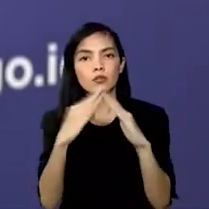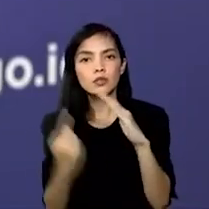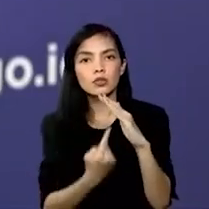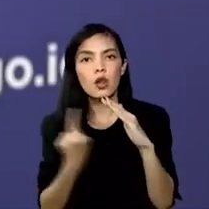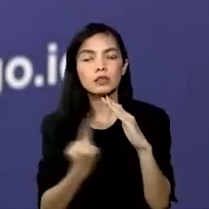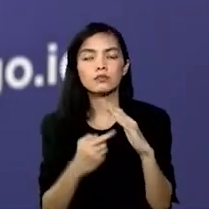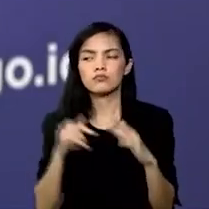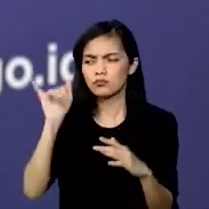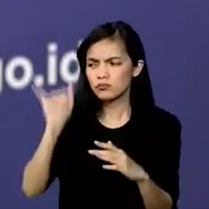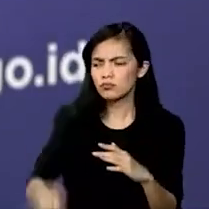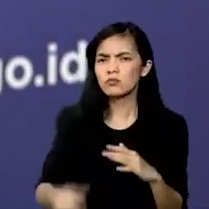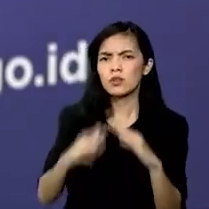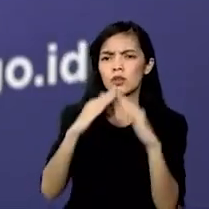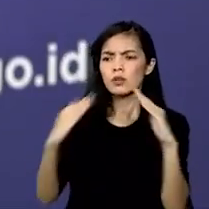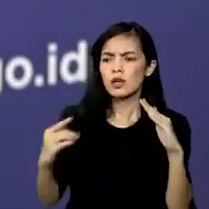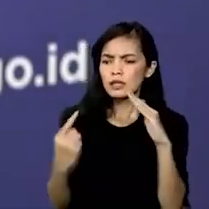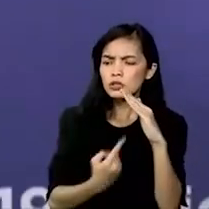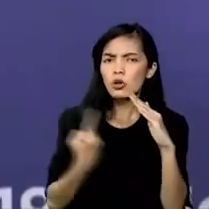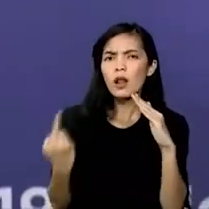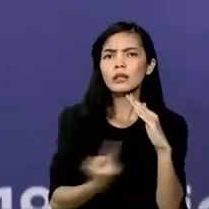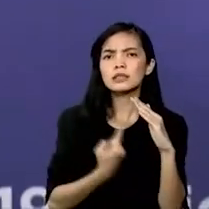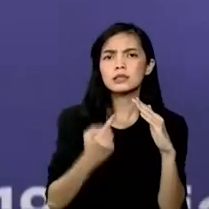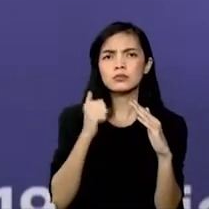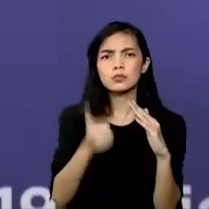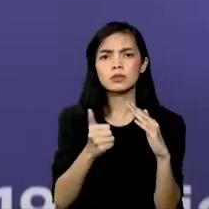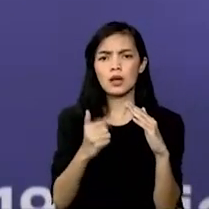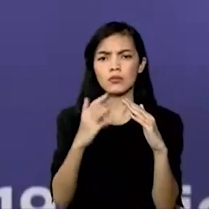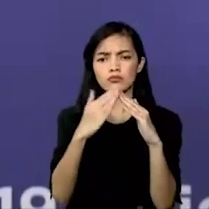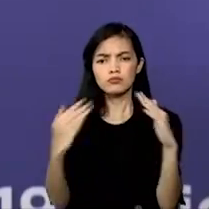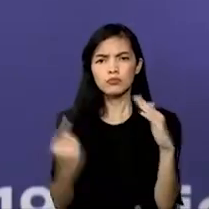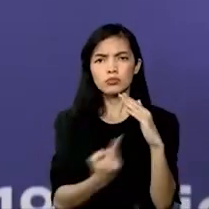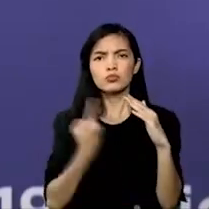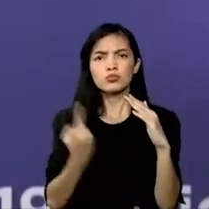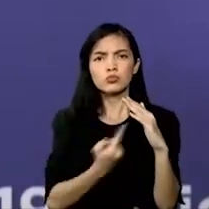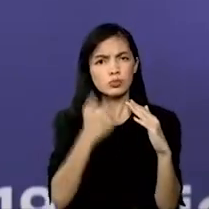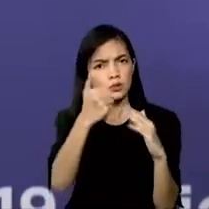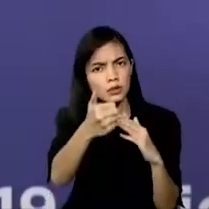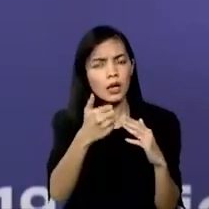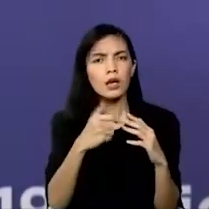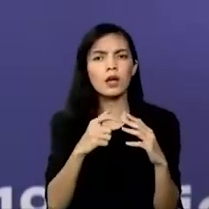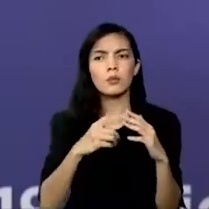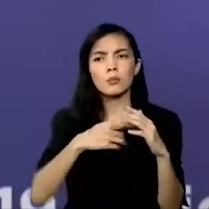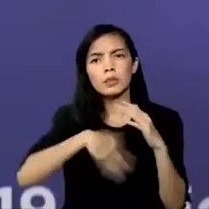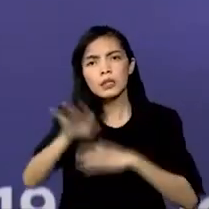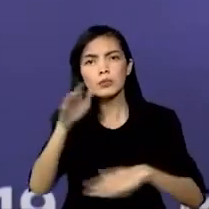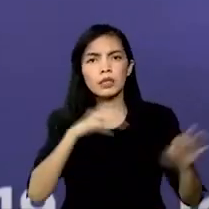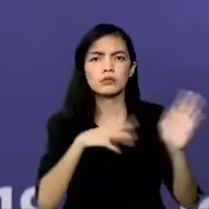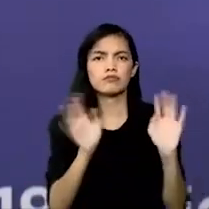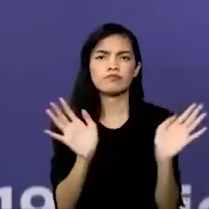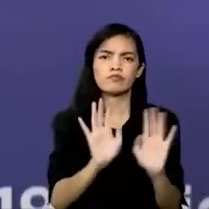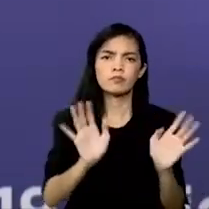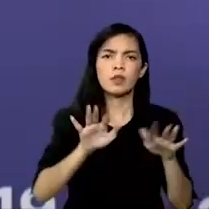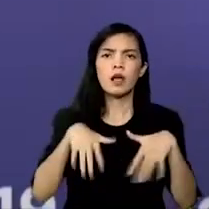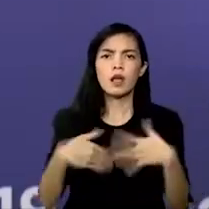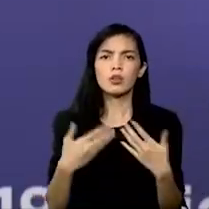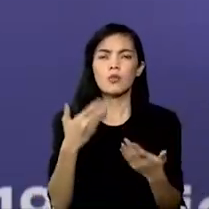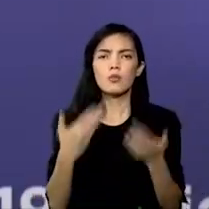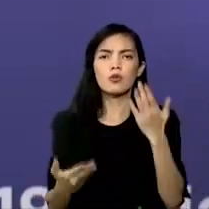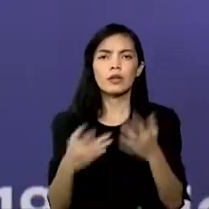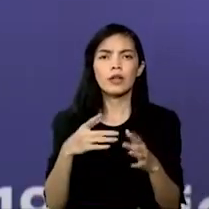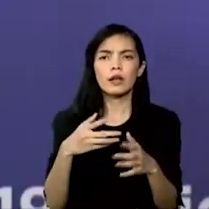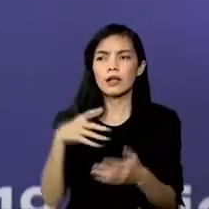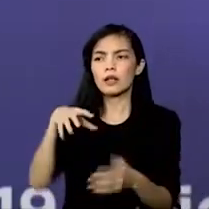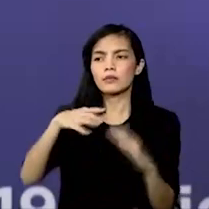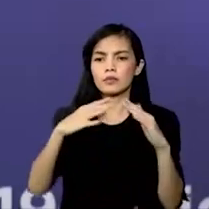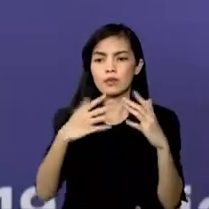mereka harus isolasi ini solusinya kan bisa isolasi Mandiri dulu di rumah ya tidak pergi kemana-mana atau mungkin kalau